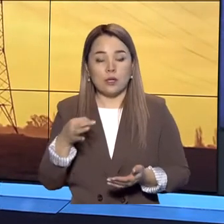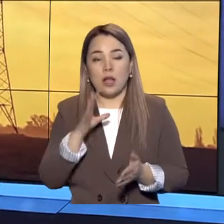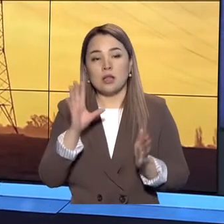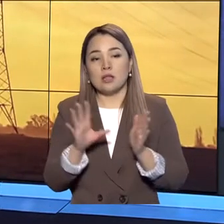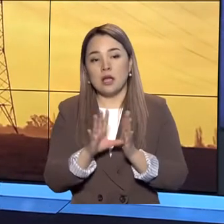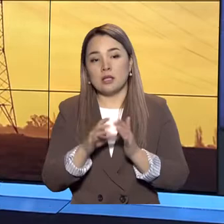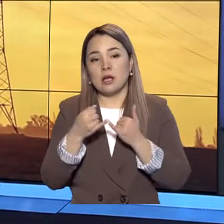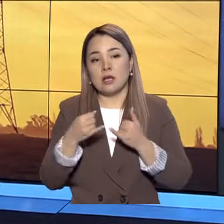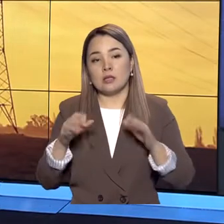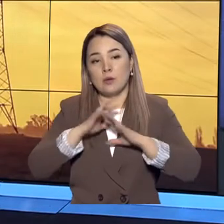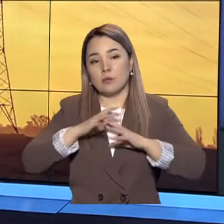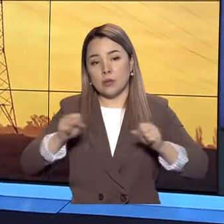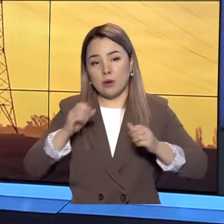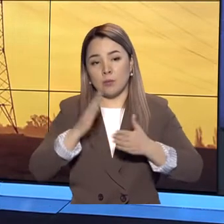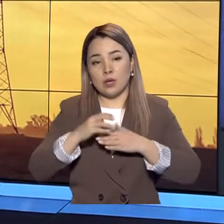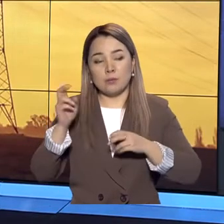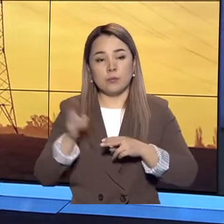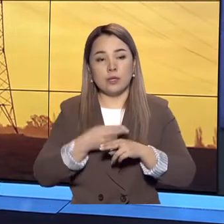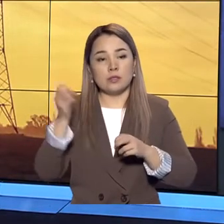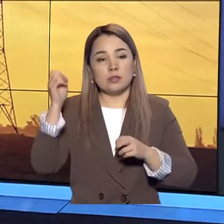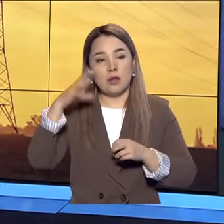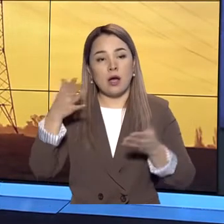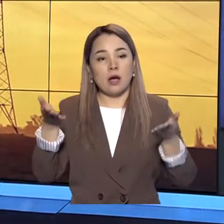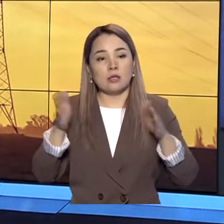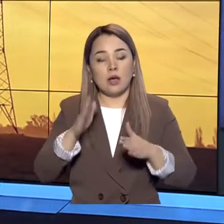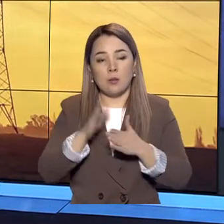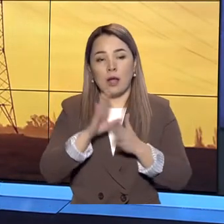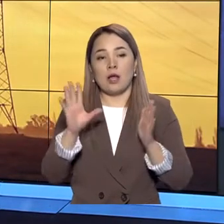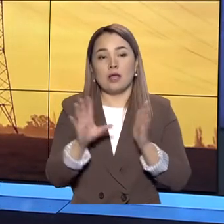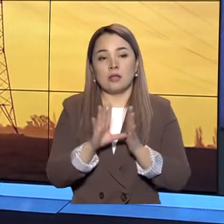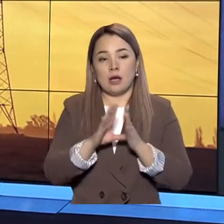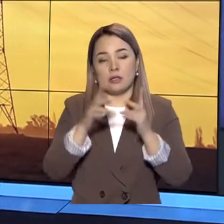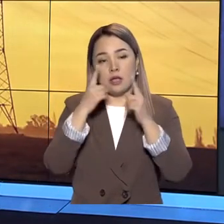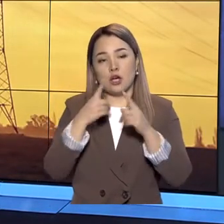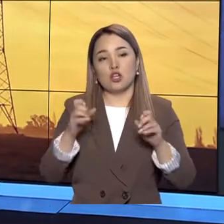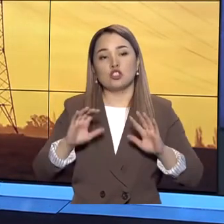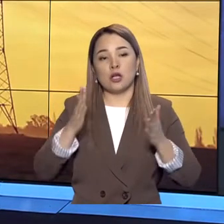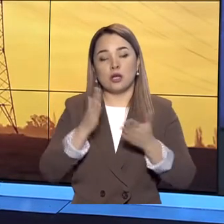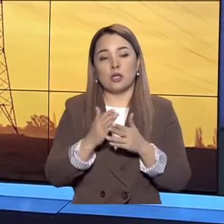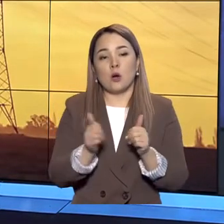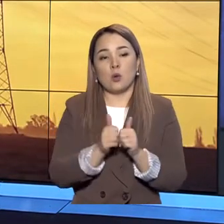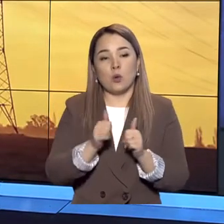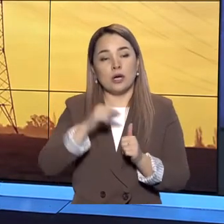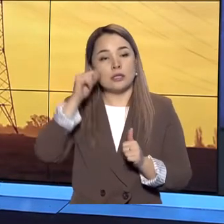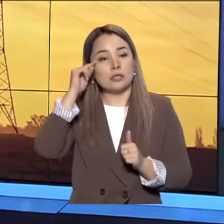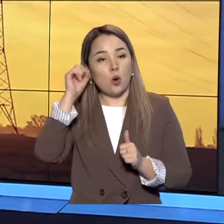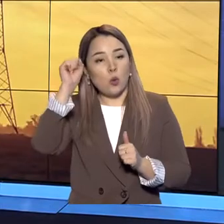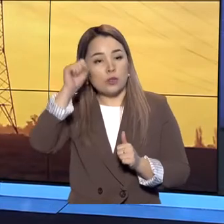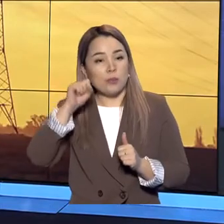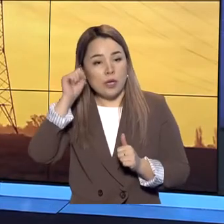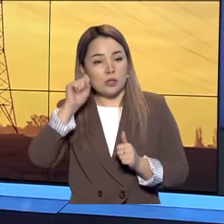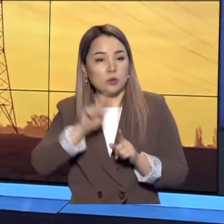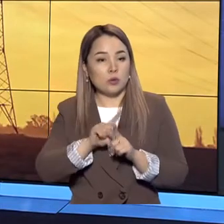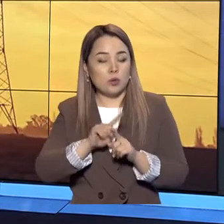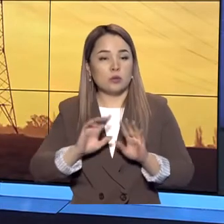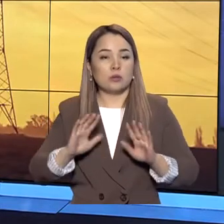электр қуаты өшкен. Қазақстанның энергетика министрлігінің хабарлауынша, мұндай жағдай көршілес Қырғызстан мен Өзбекстанда да